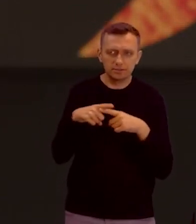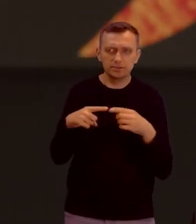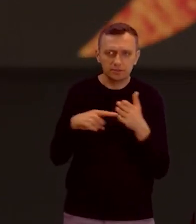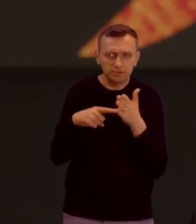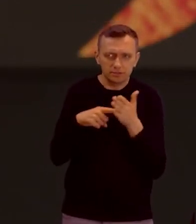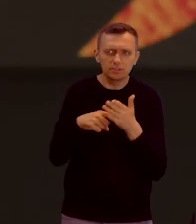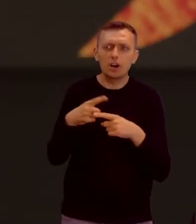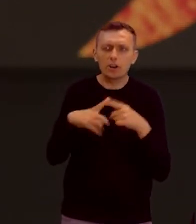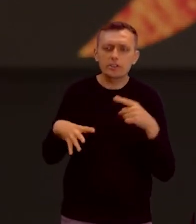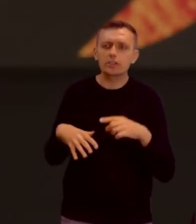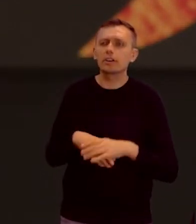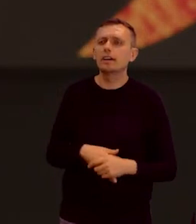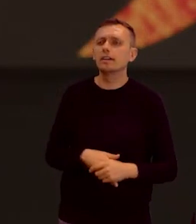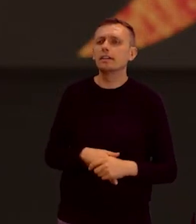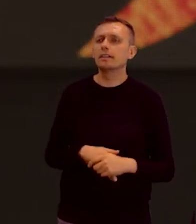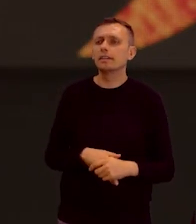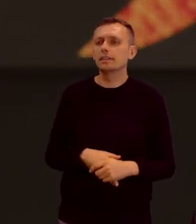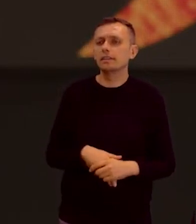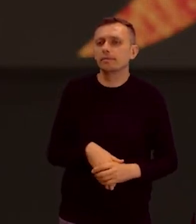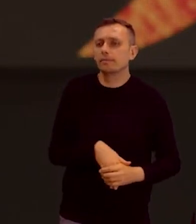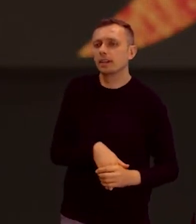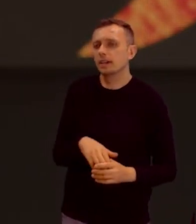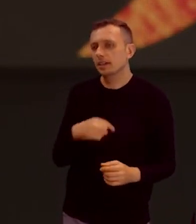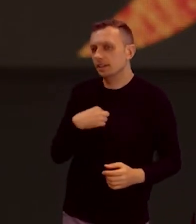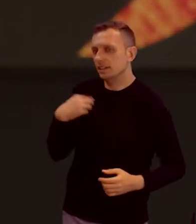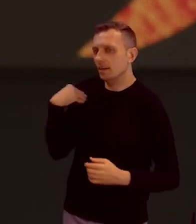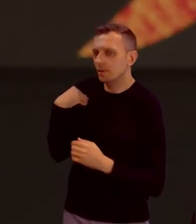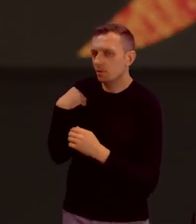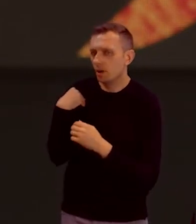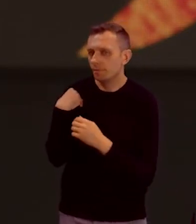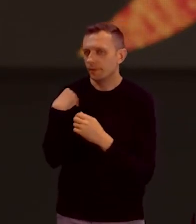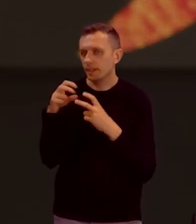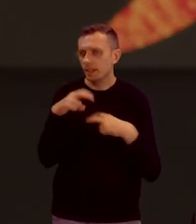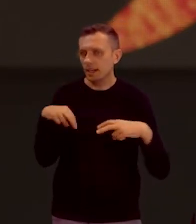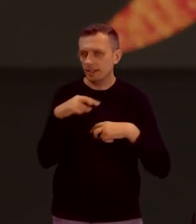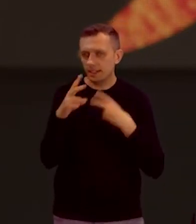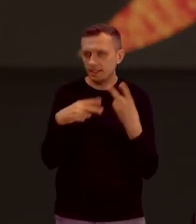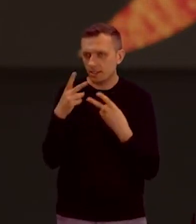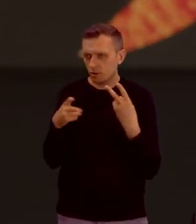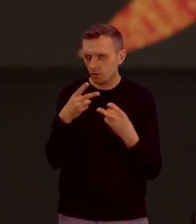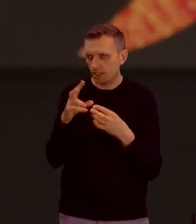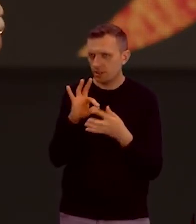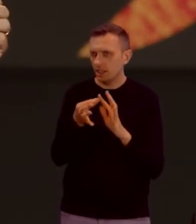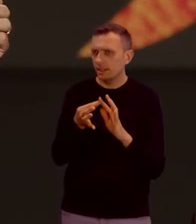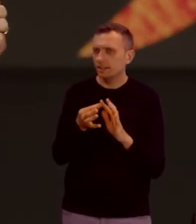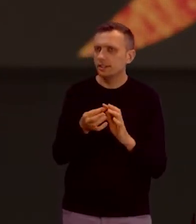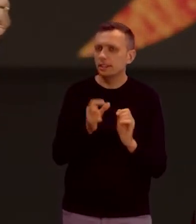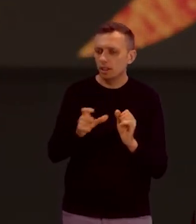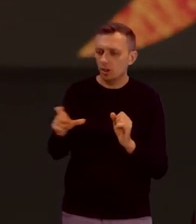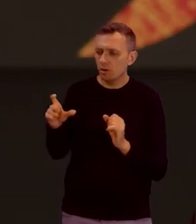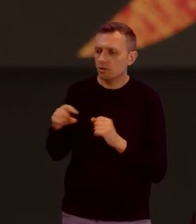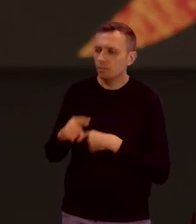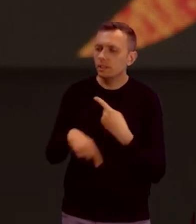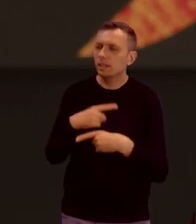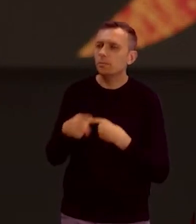i współczesnych, produkują swoje strzały. Wiecie, gdy zostanie im powierzony kawałek drewna, z którego